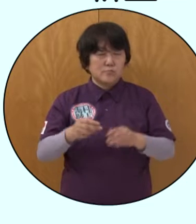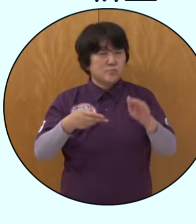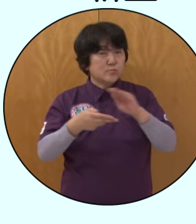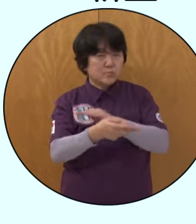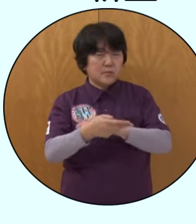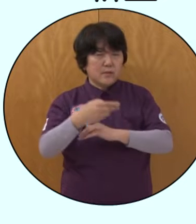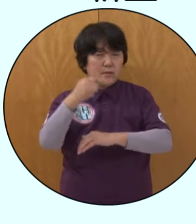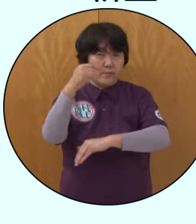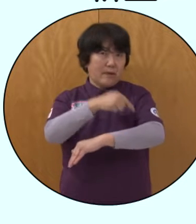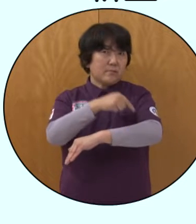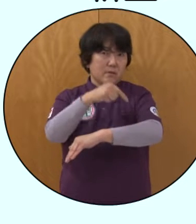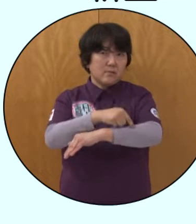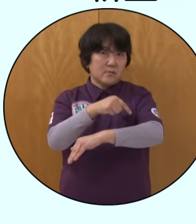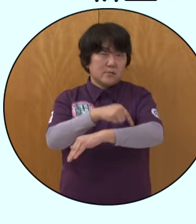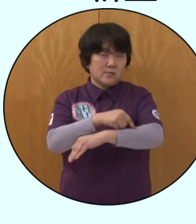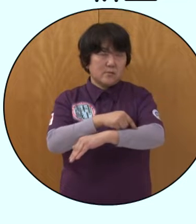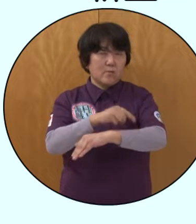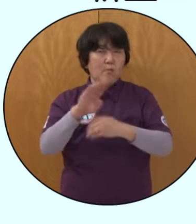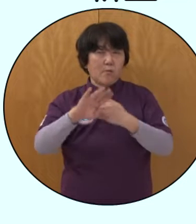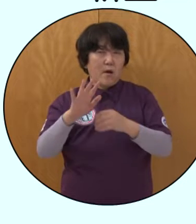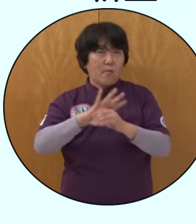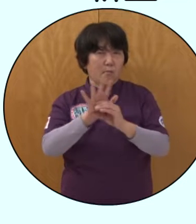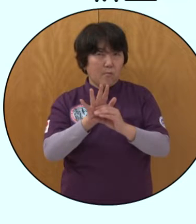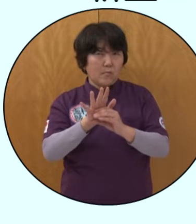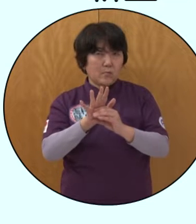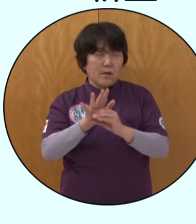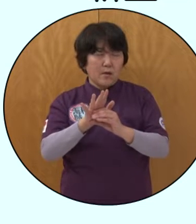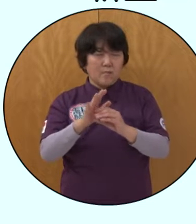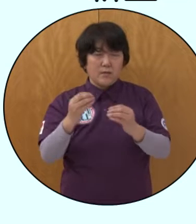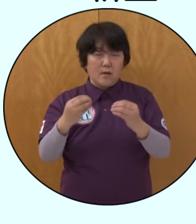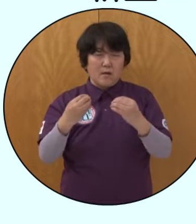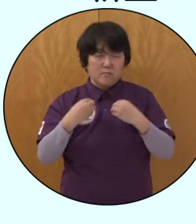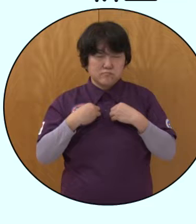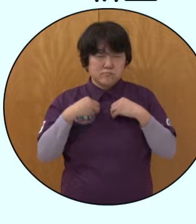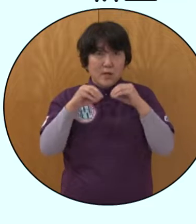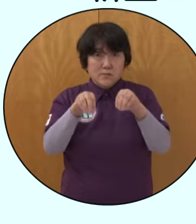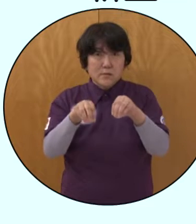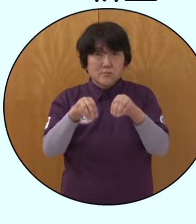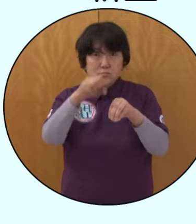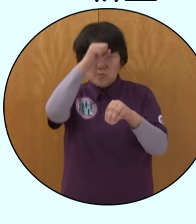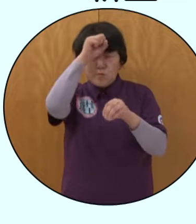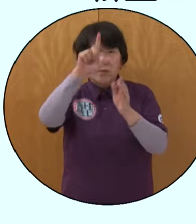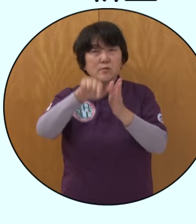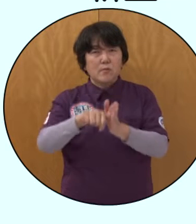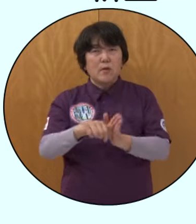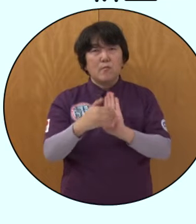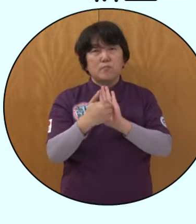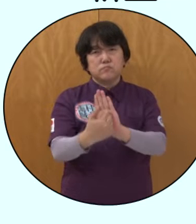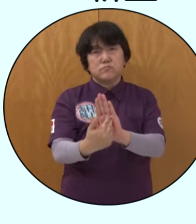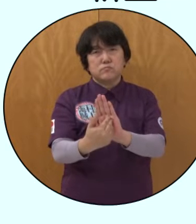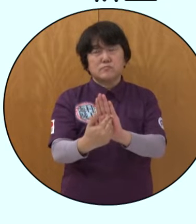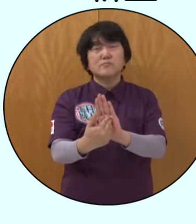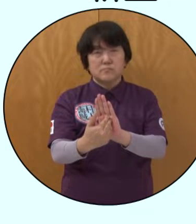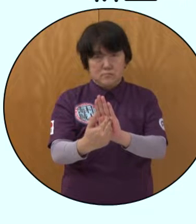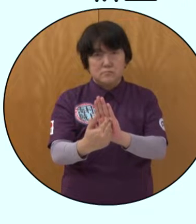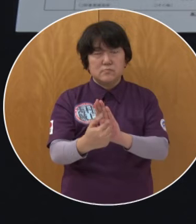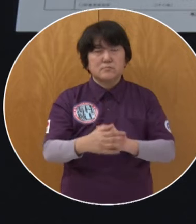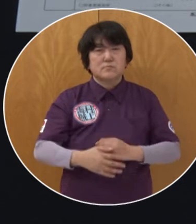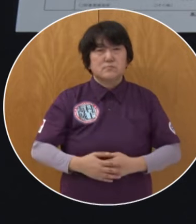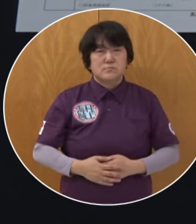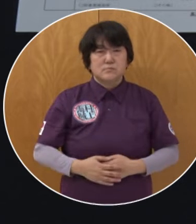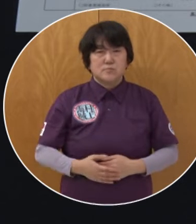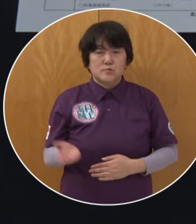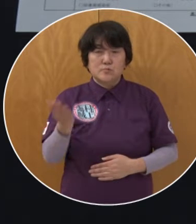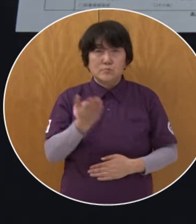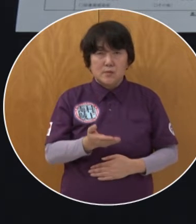要、コロナウイルス感染症、麻疹、流行り目の場合は入室をお断りさせていただいております。